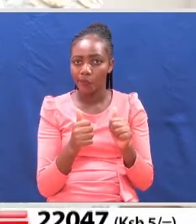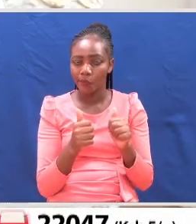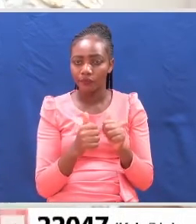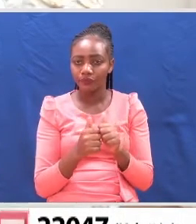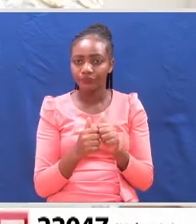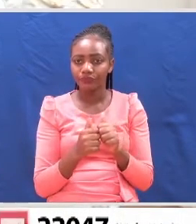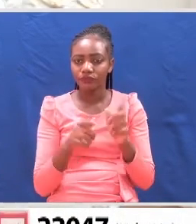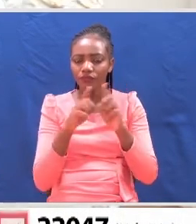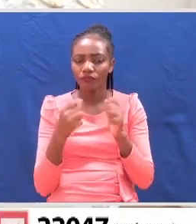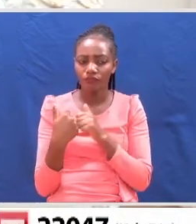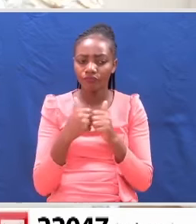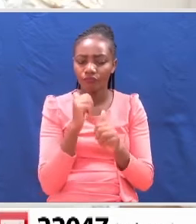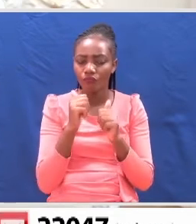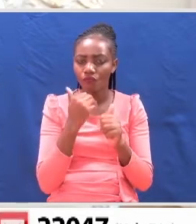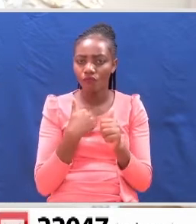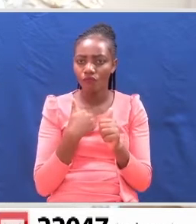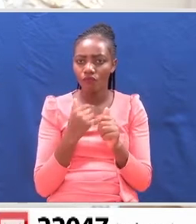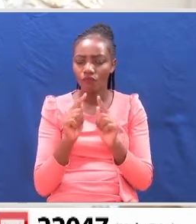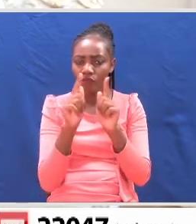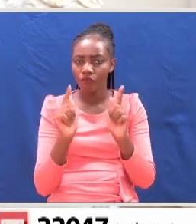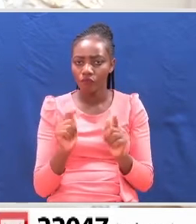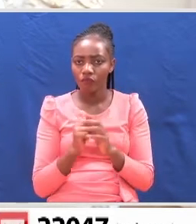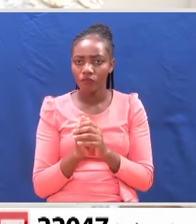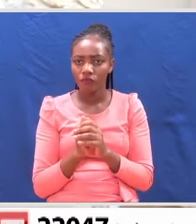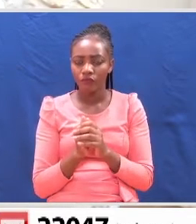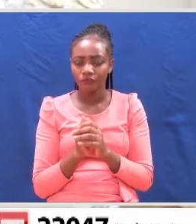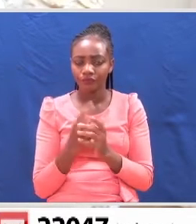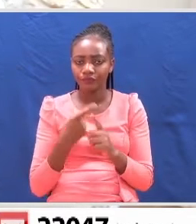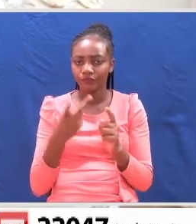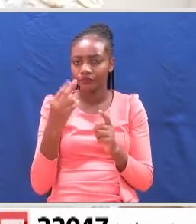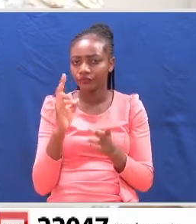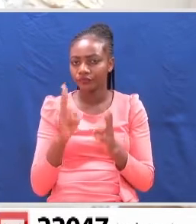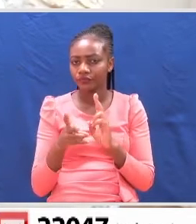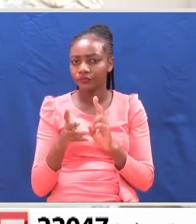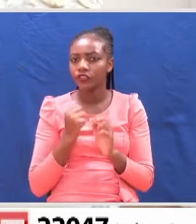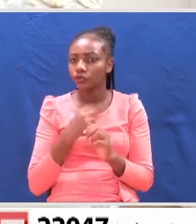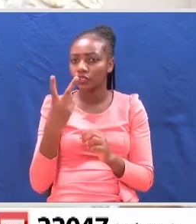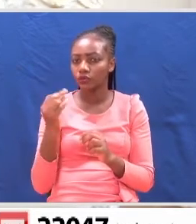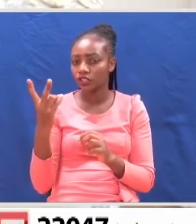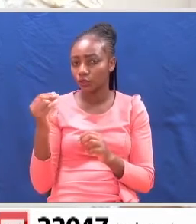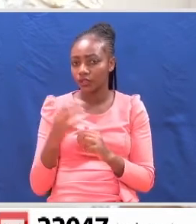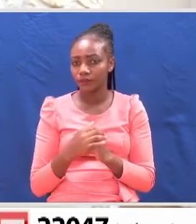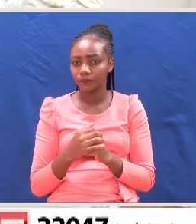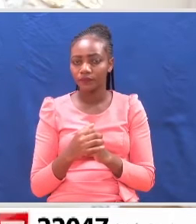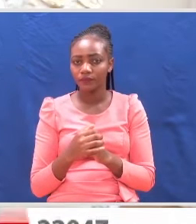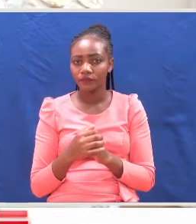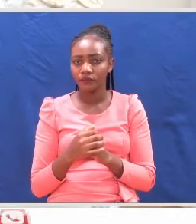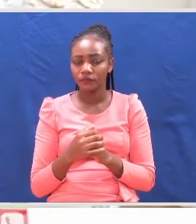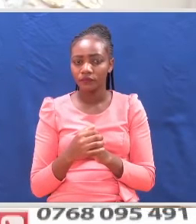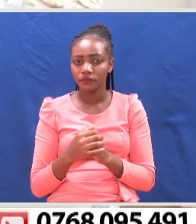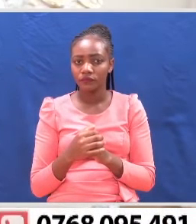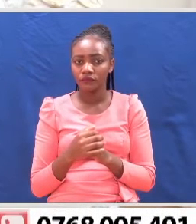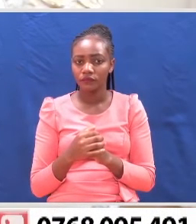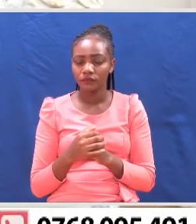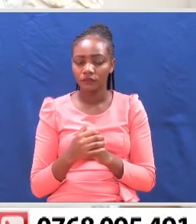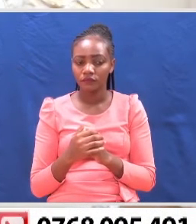mambo ambayo mlipata right katika mwaka huu wa 2020 ni kama yapi? Yale ambayo